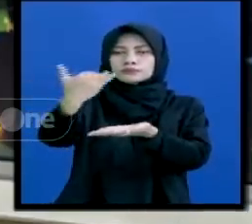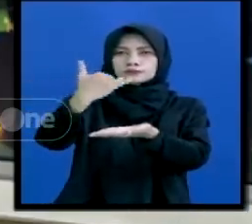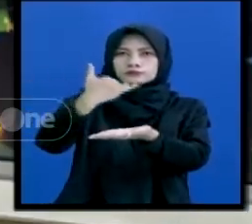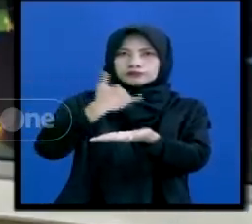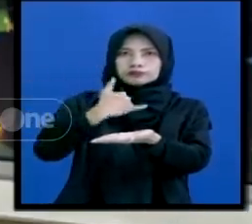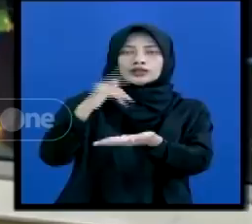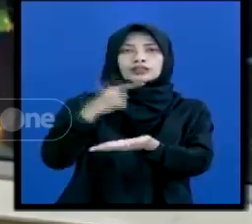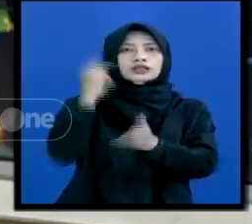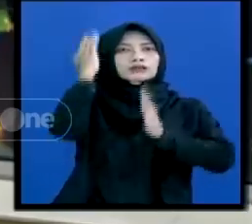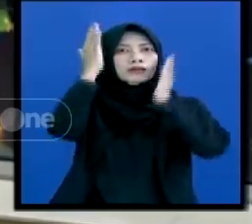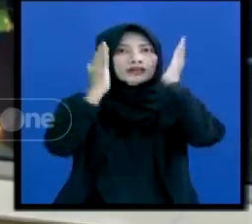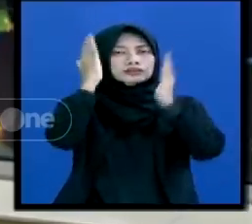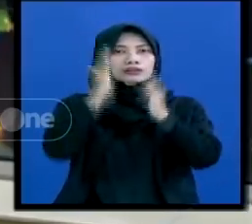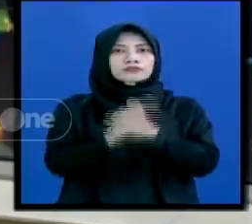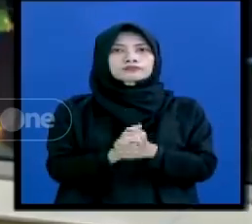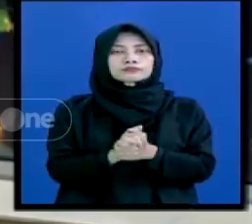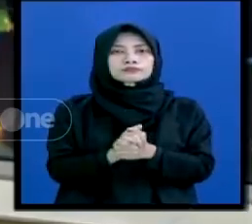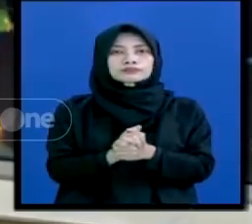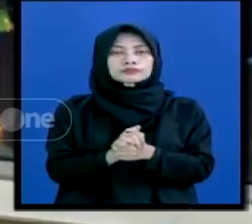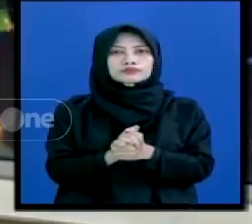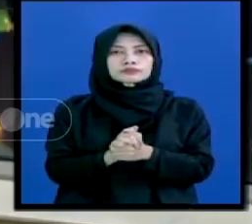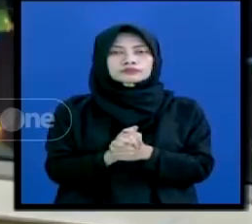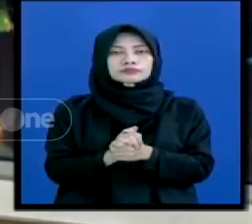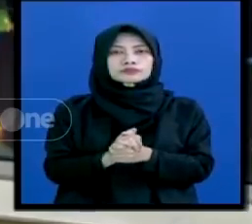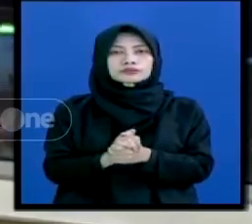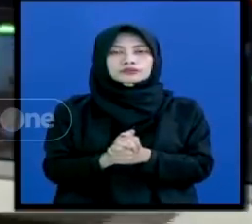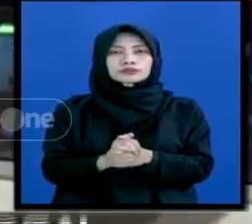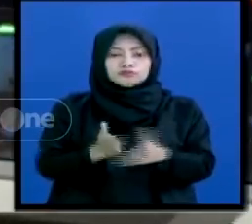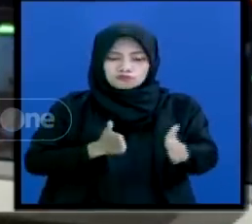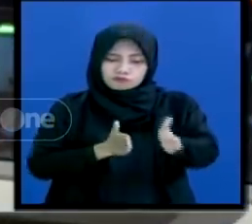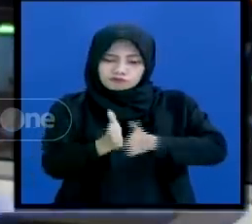di sirkuit Sepang, Malaysia, Afridza sempat menghubungi ibunya dan meminta doa.